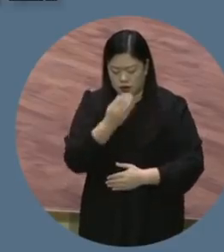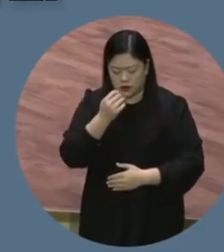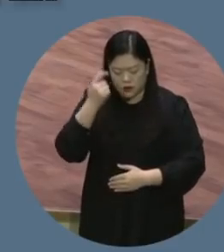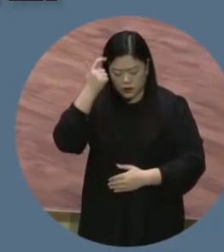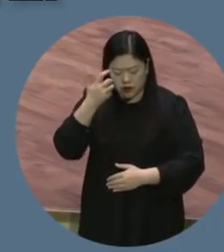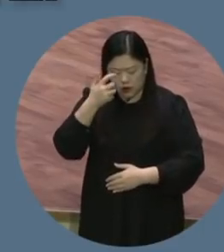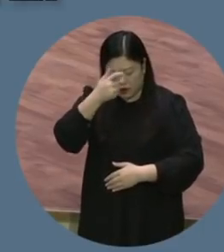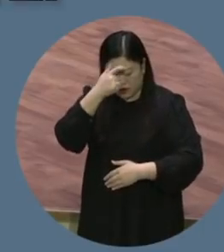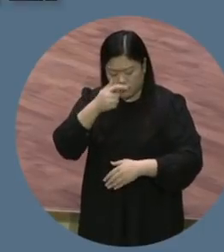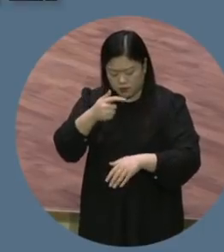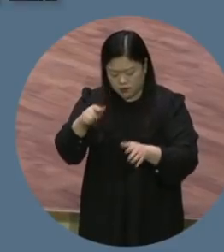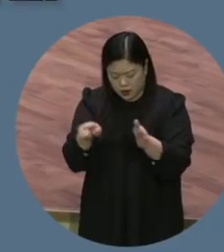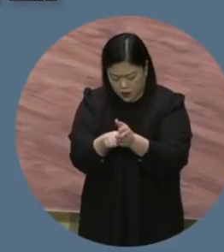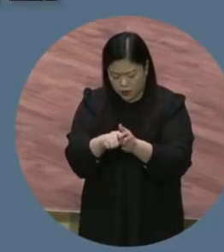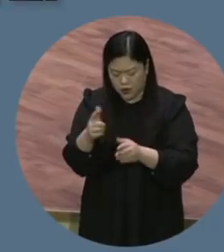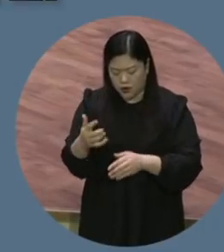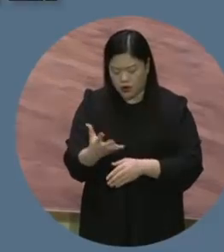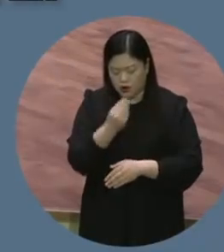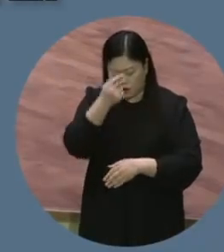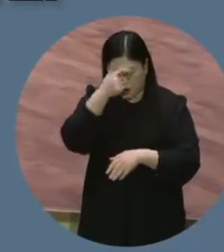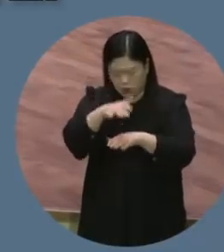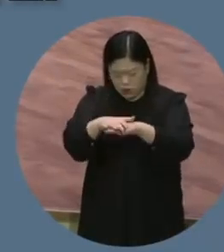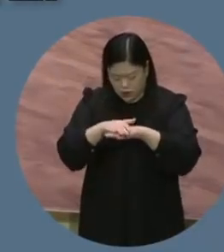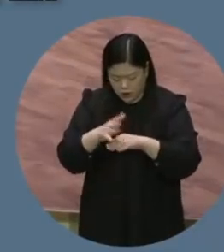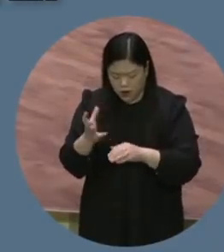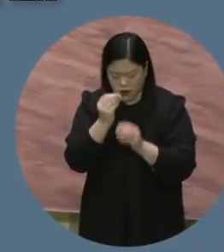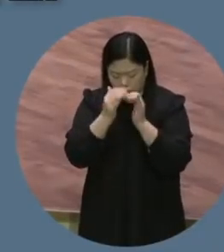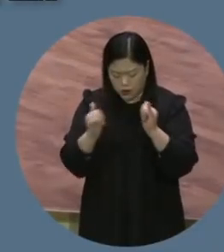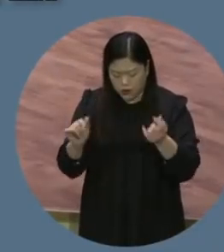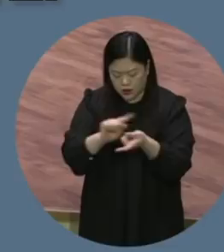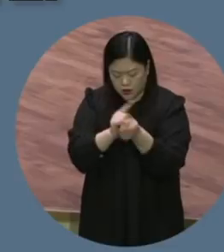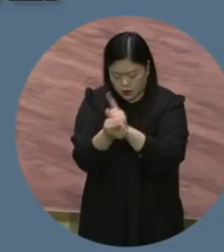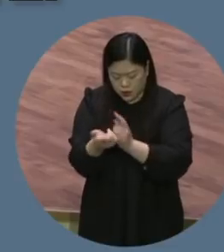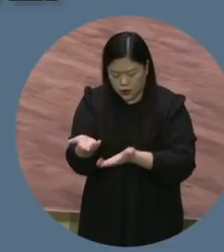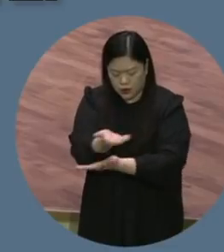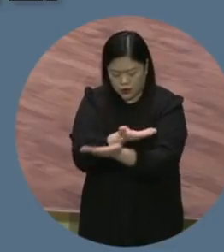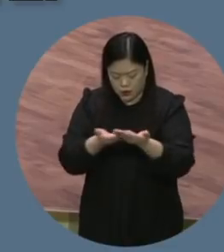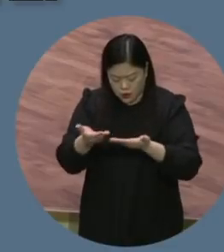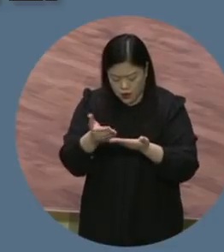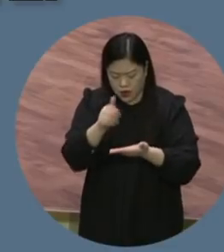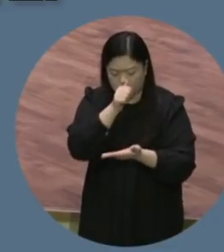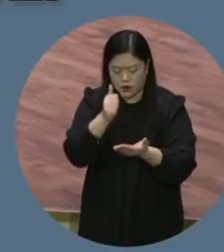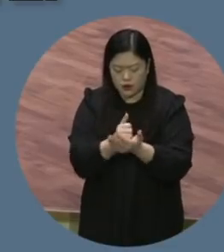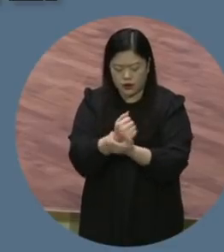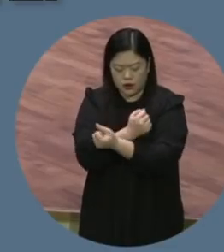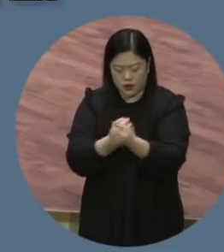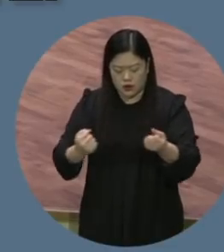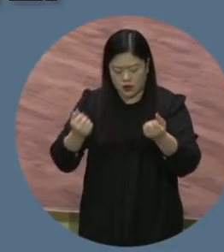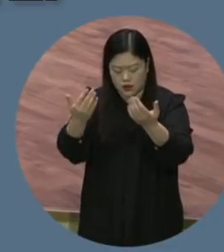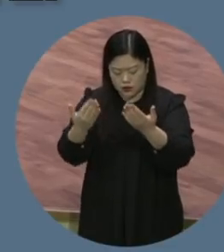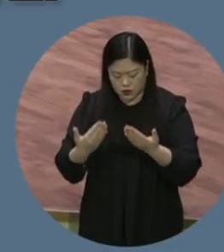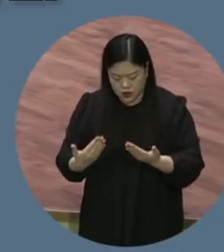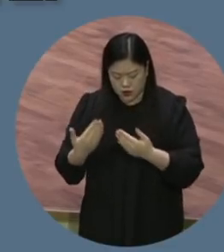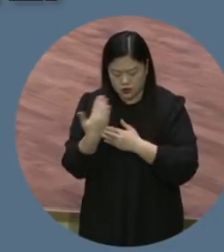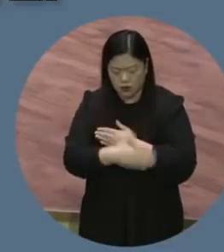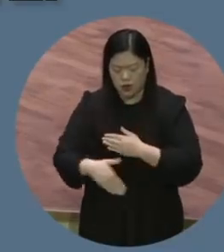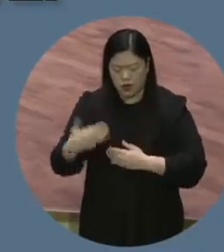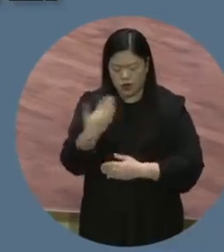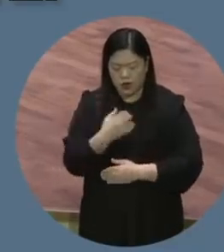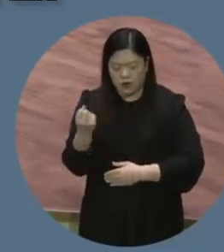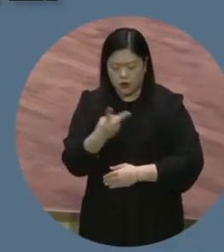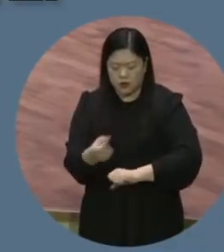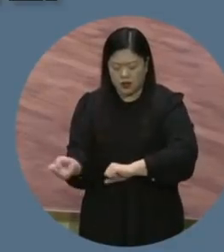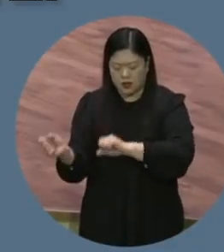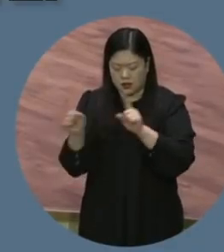오시리라. 성령을 믿사오며 거룩한 공회와 성도가 서로 교통하는 것과 죄를 사여 주시는